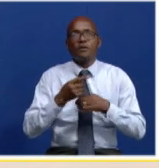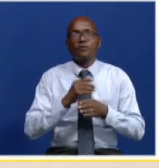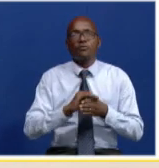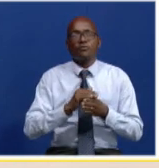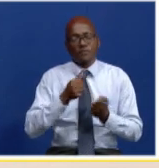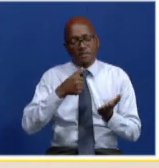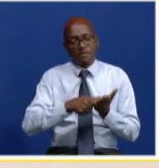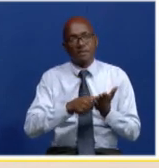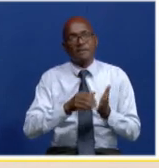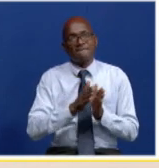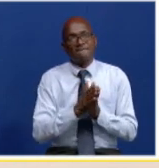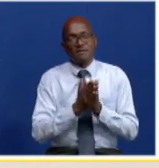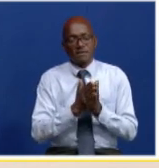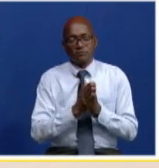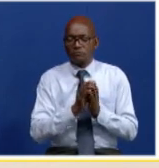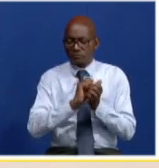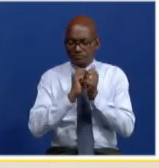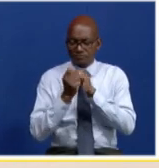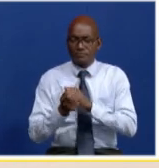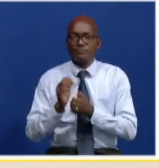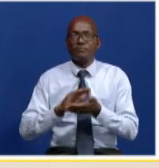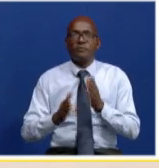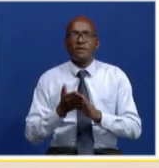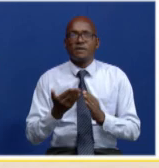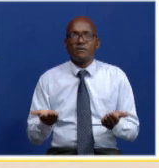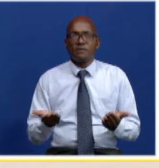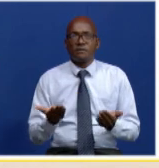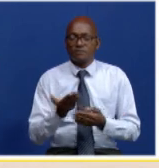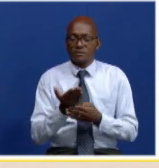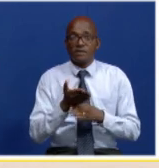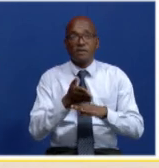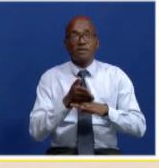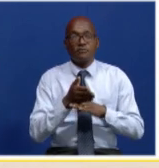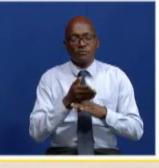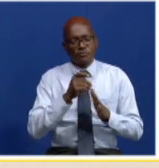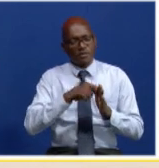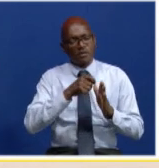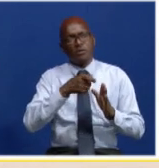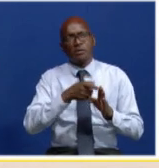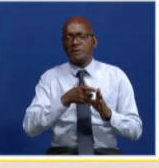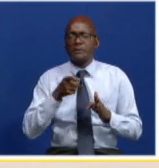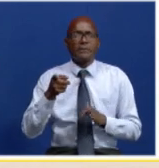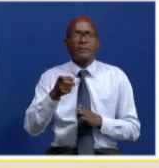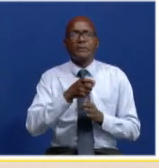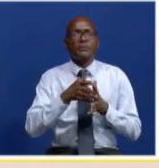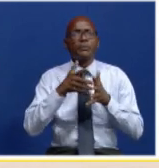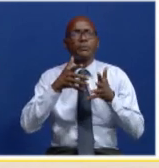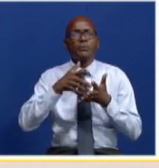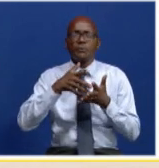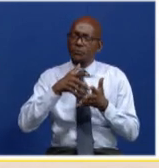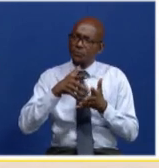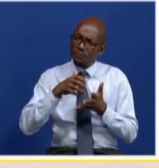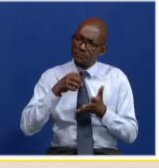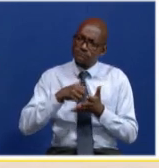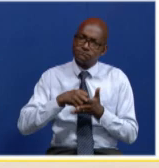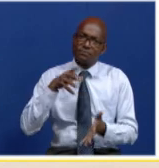tike za vitabu kye na makano lakini baad ya makun meng yakit nauli kubwa ukil na zile ambo zime kutum hivi